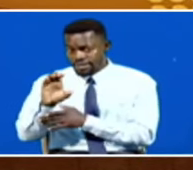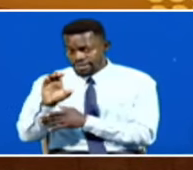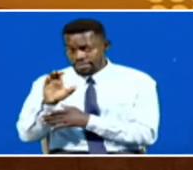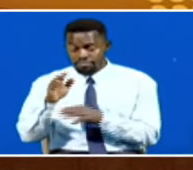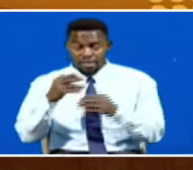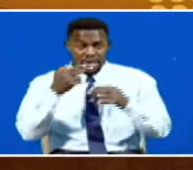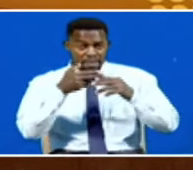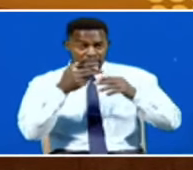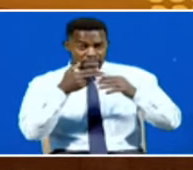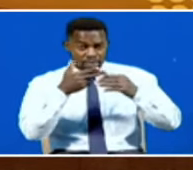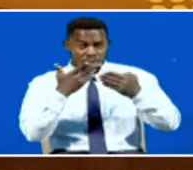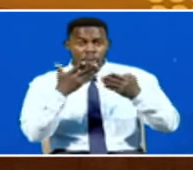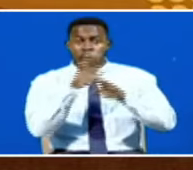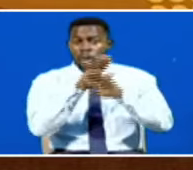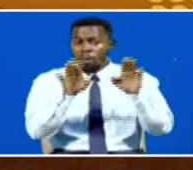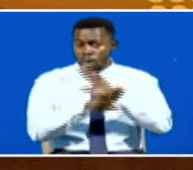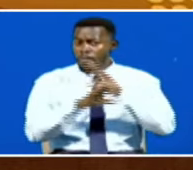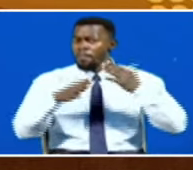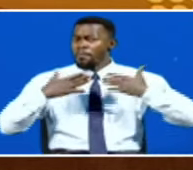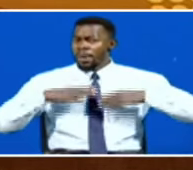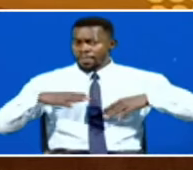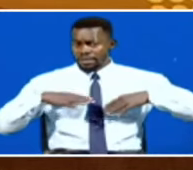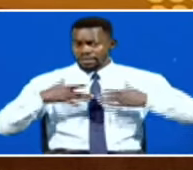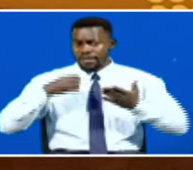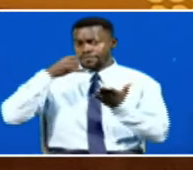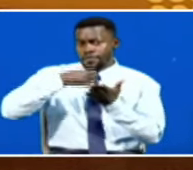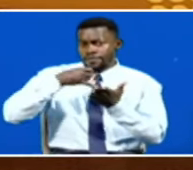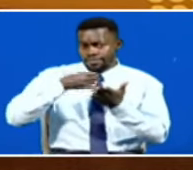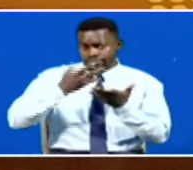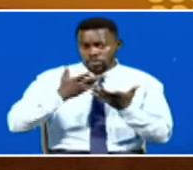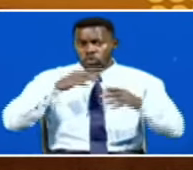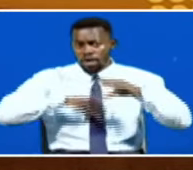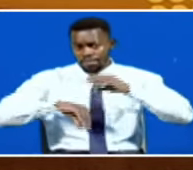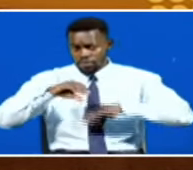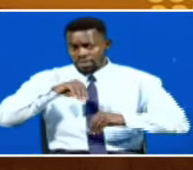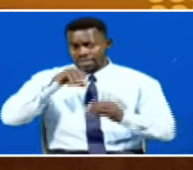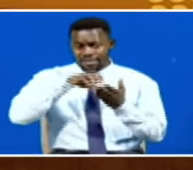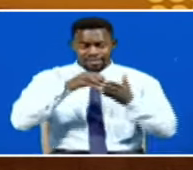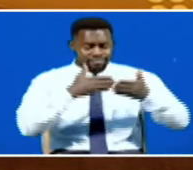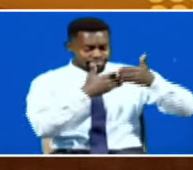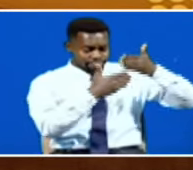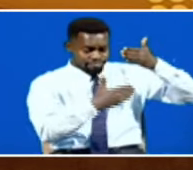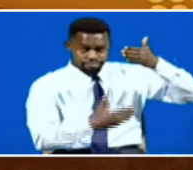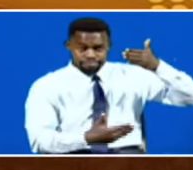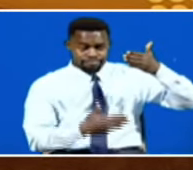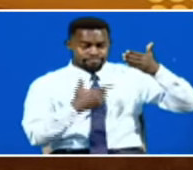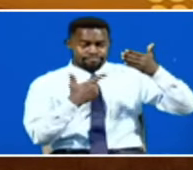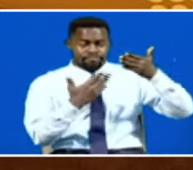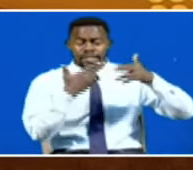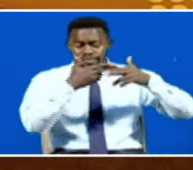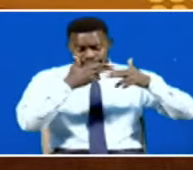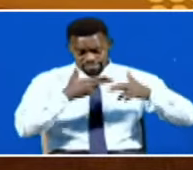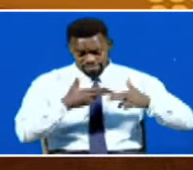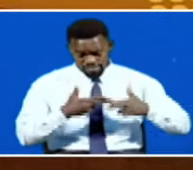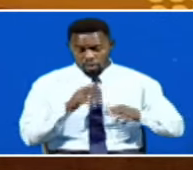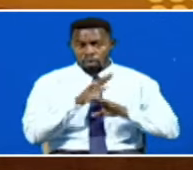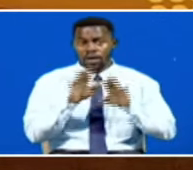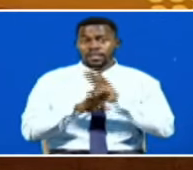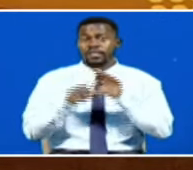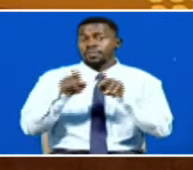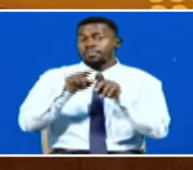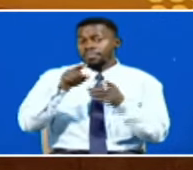imeorodhesha majina ya washukiwa ambao wanahusishwa na madai ya ukiukaji wa sheria. Washukiwa hao wanane akiwemo gavana wa zamani wa Murang'a Mwangi wa